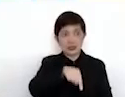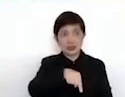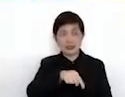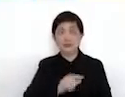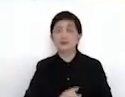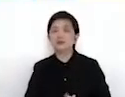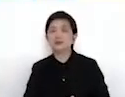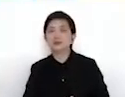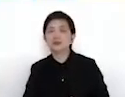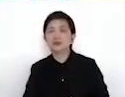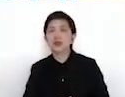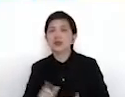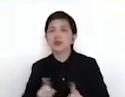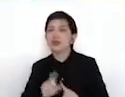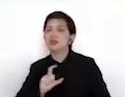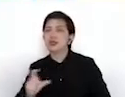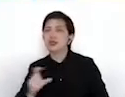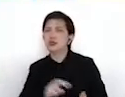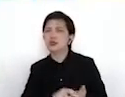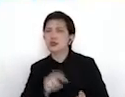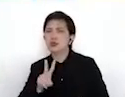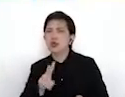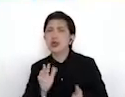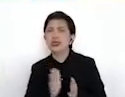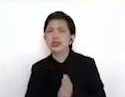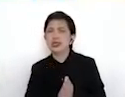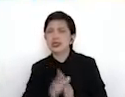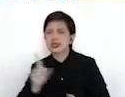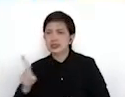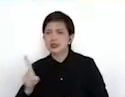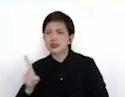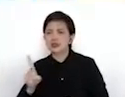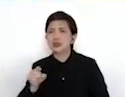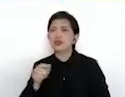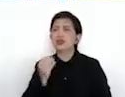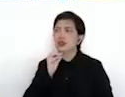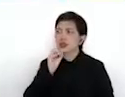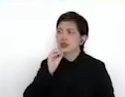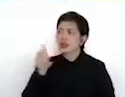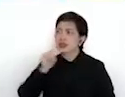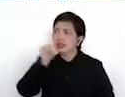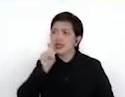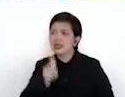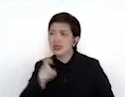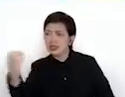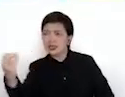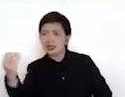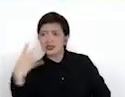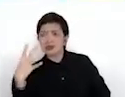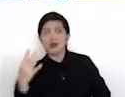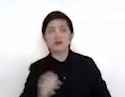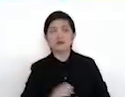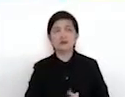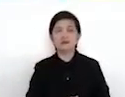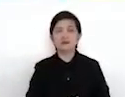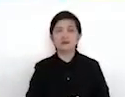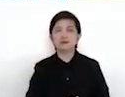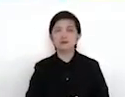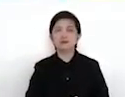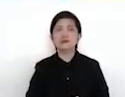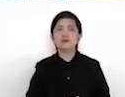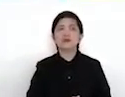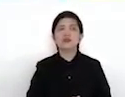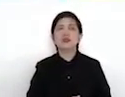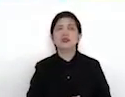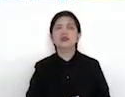dan kali ini giliran Pasangan calon nomor urut 2 dan 1 saling bertanya dan menanggapi kepada pasangan calon nomor urut du Oke sudah